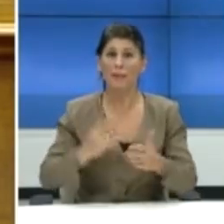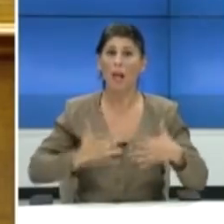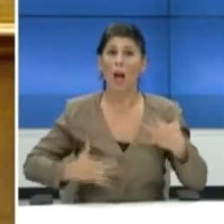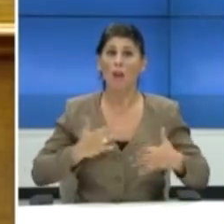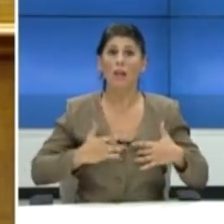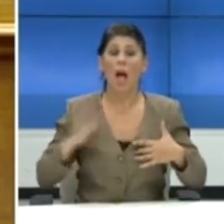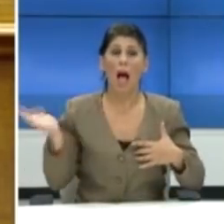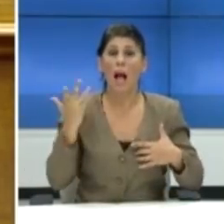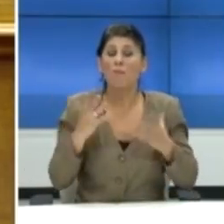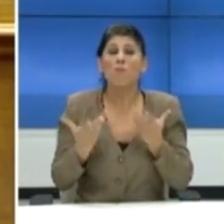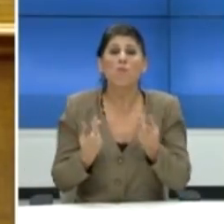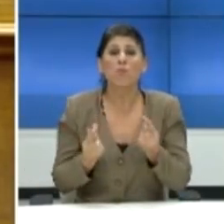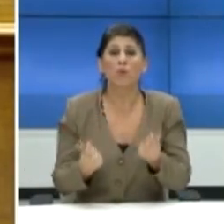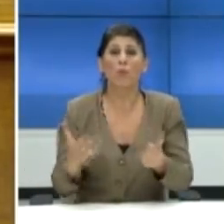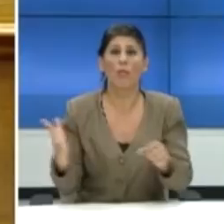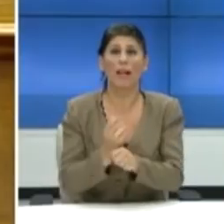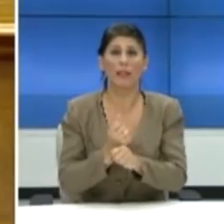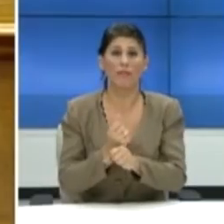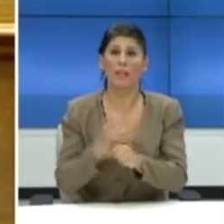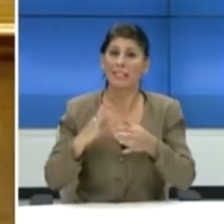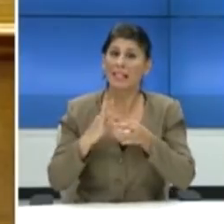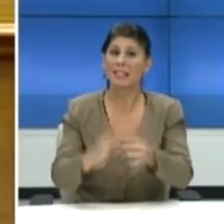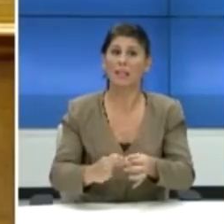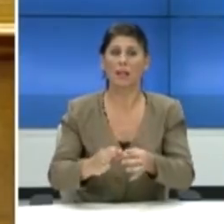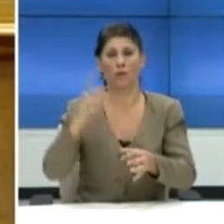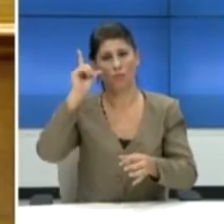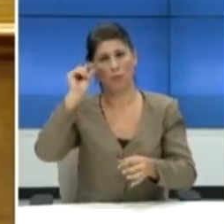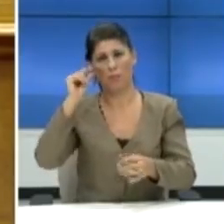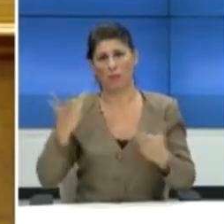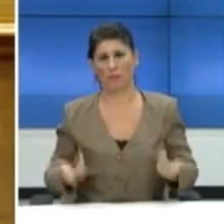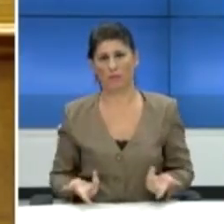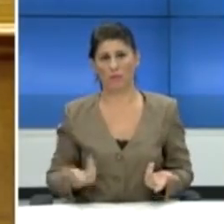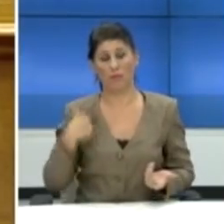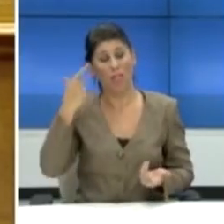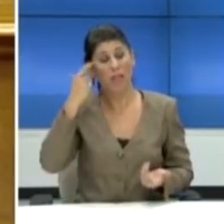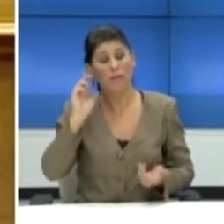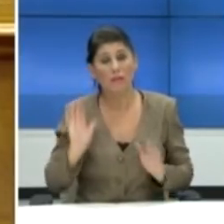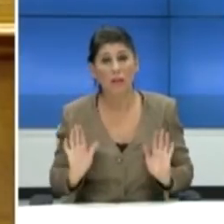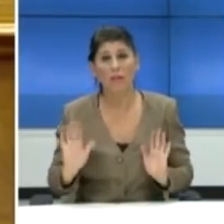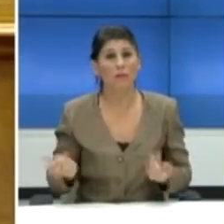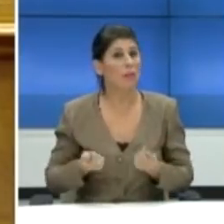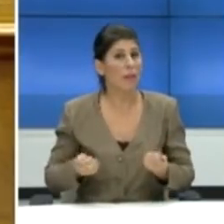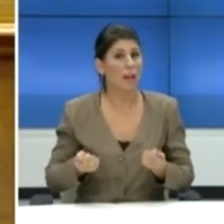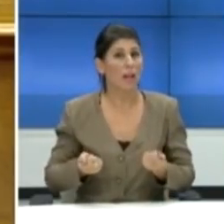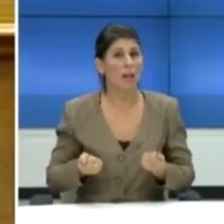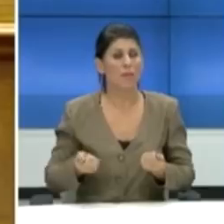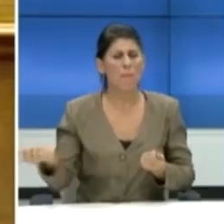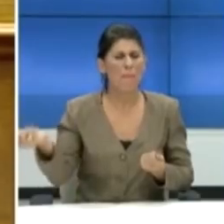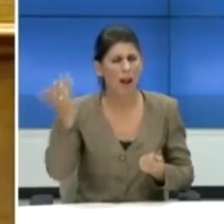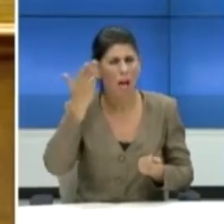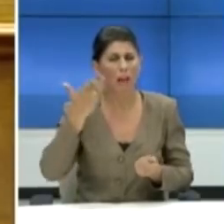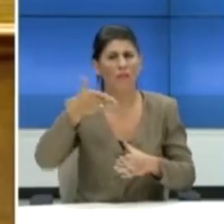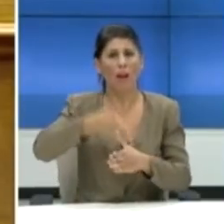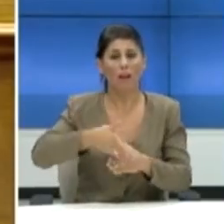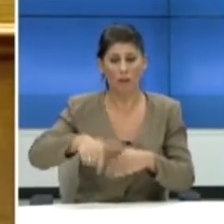για το αν και πώς θα καταφέρουν να συνεχίσουν τις σπουδές τους. Δεν ξέρουν τι θα κάνουν με τα πανάκριβα